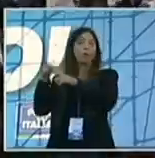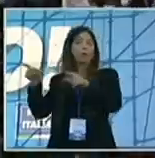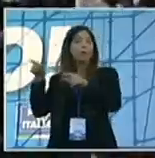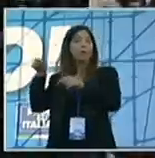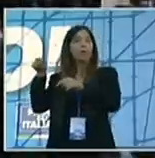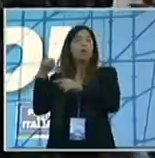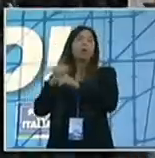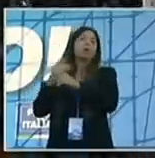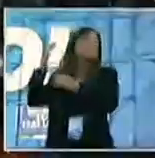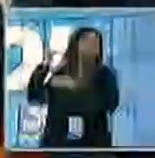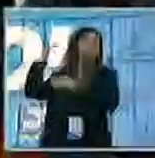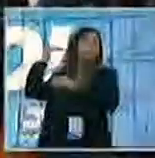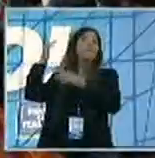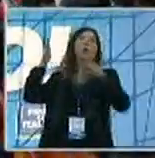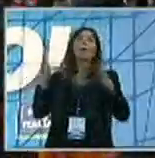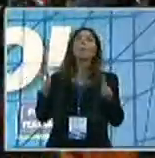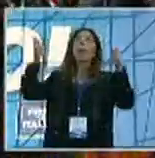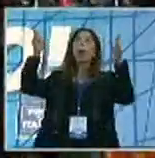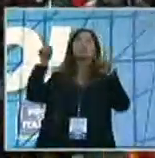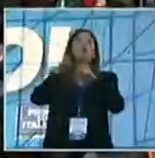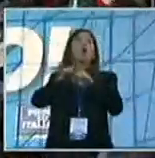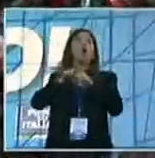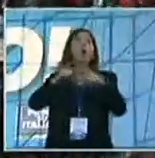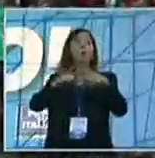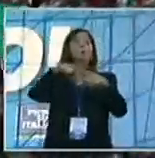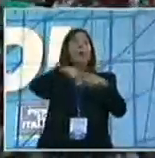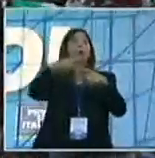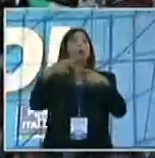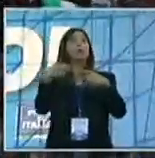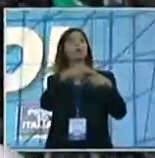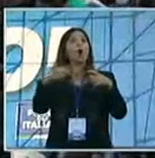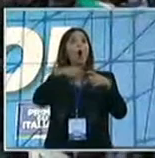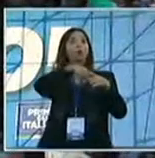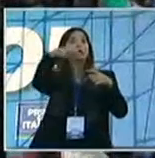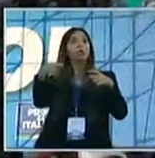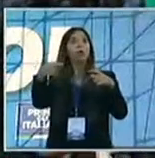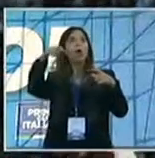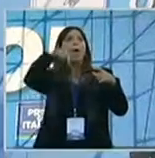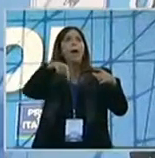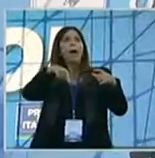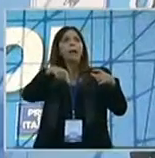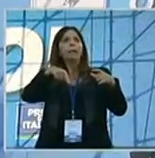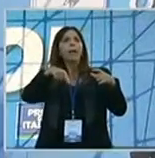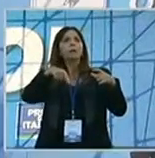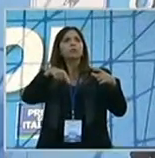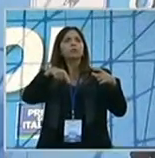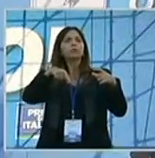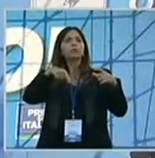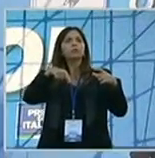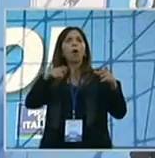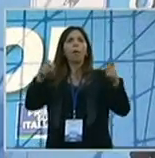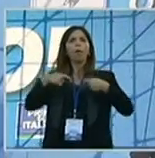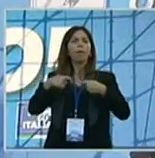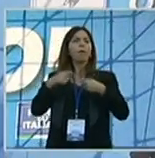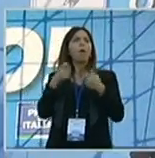Quelli che dovevano aprire il palazzo come una scatoletta di tonno, adesso sono stipati nelle loro auto blu